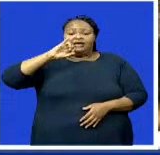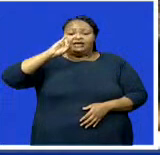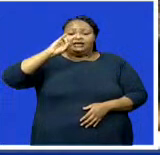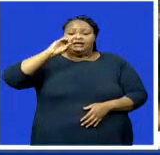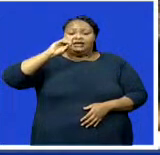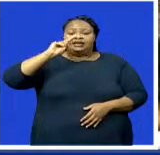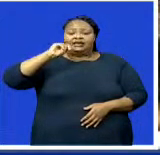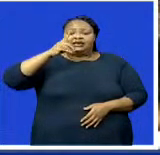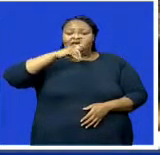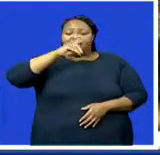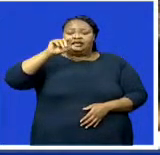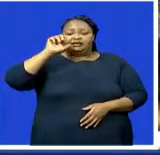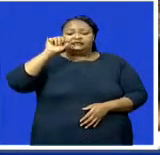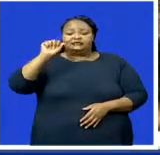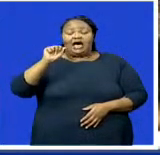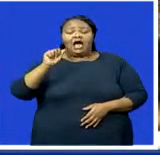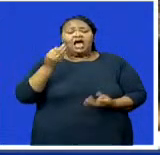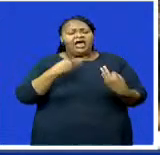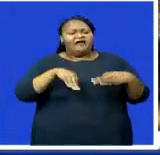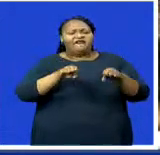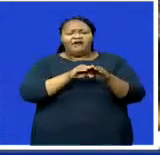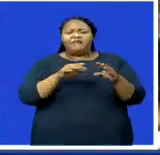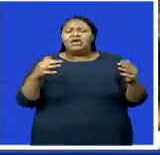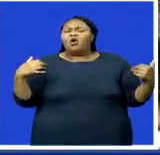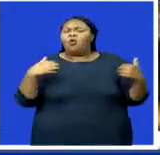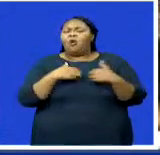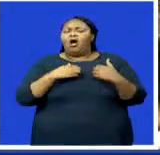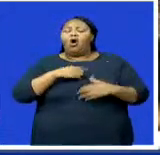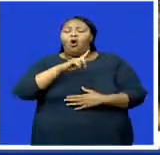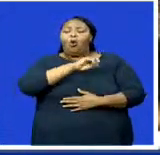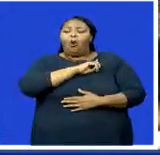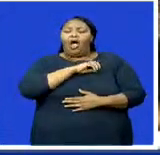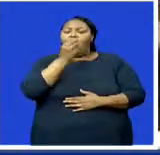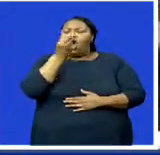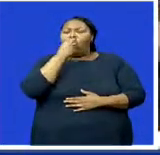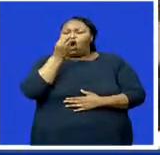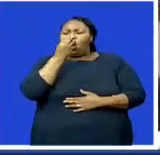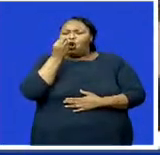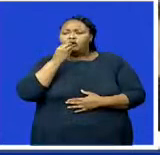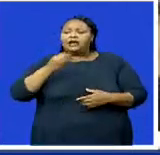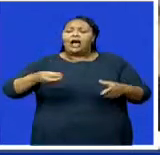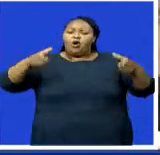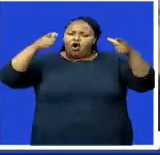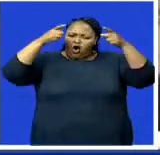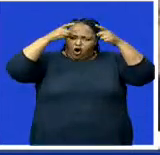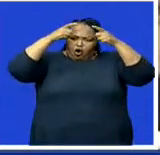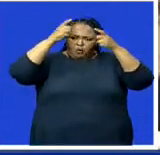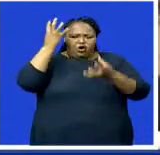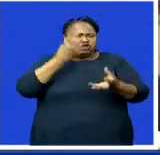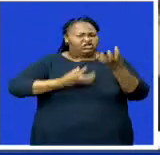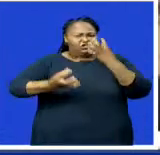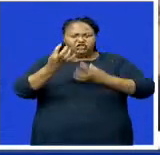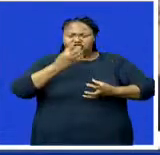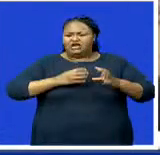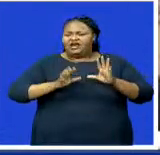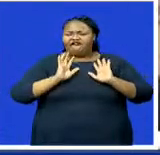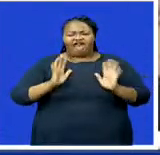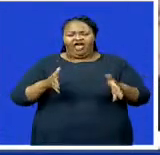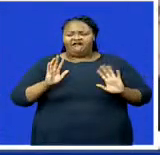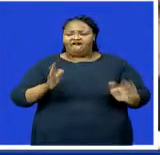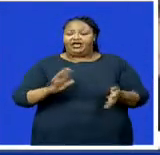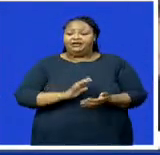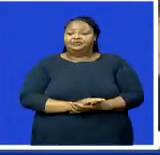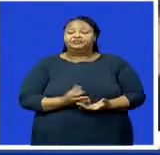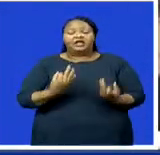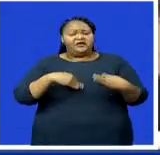tandla yenhloko ngoba nekudla kwemfuyo yabo kushe kwangconca Umndeni wakaGininza evusweni kamanzini uselene